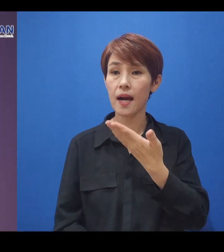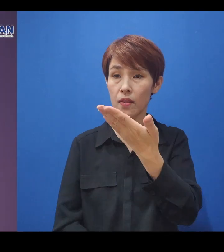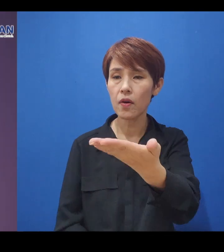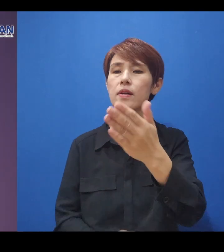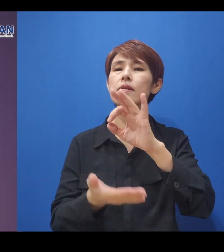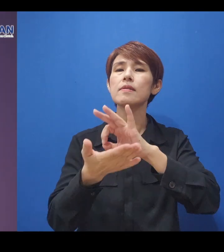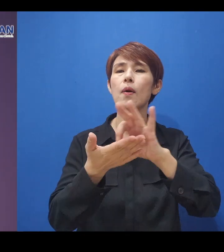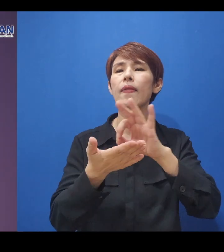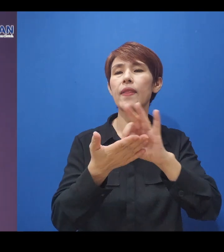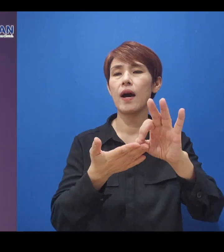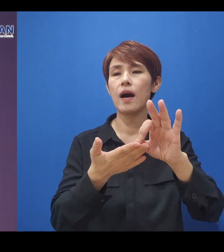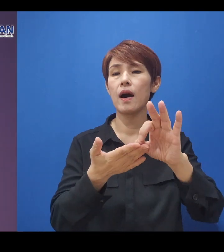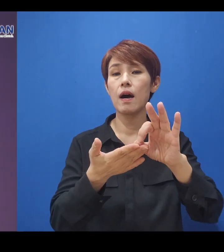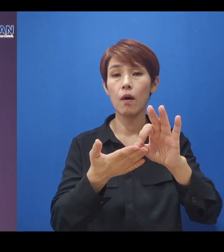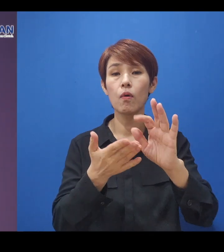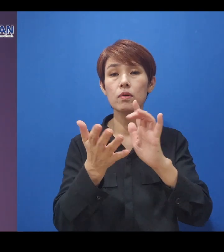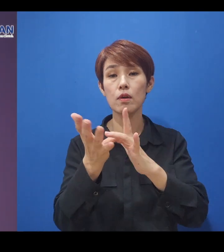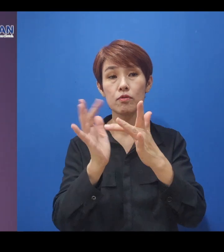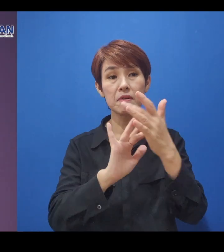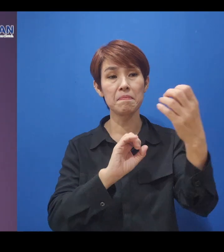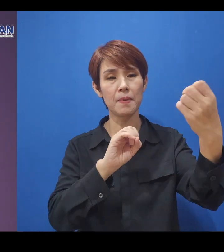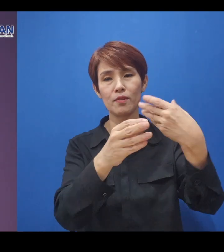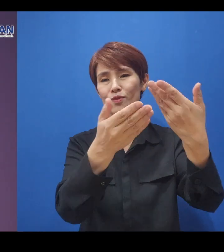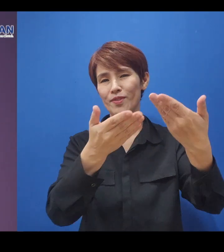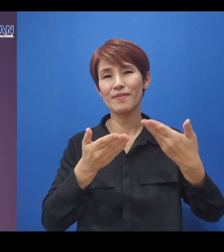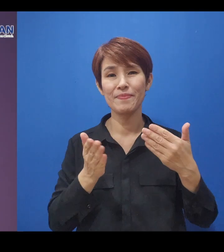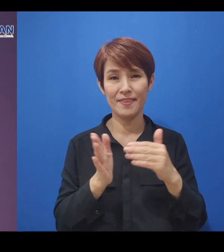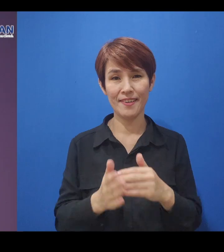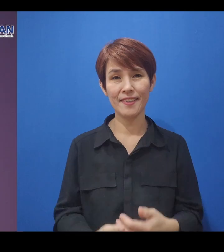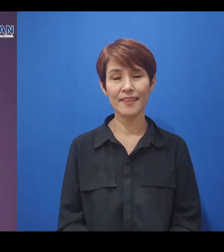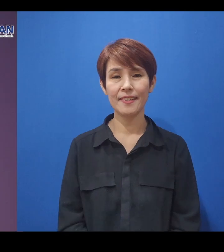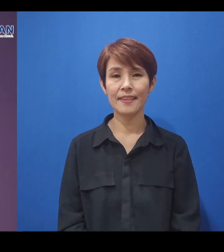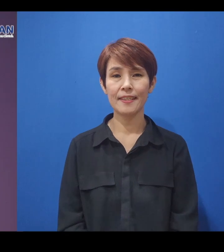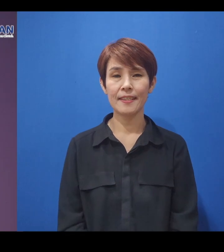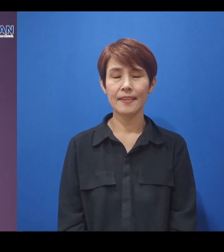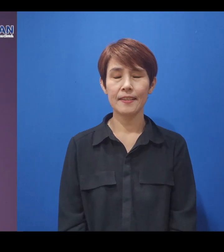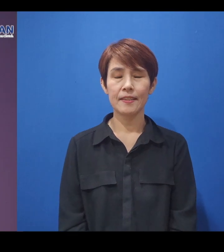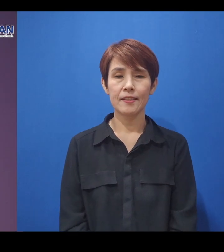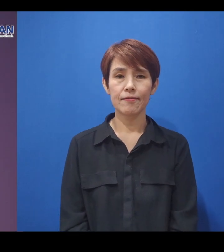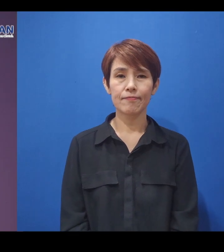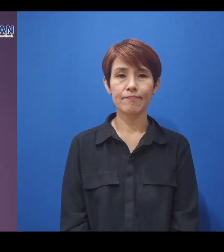쓴다 하고 만져주시는 거죠.